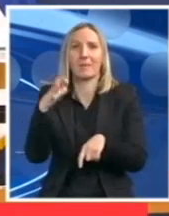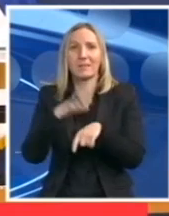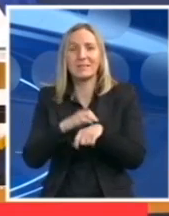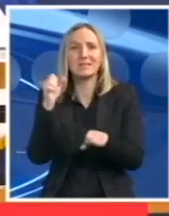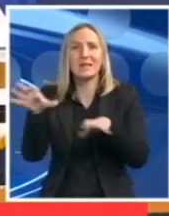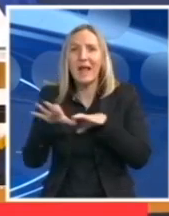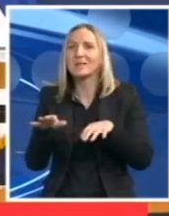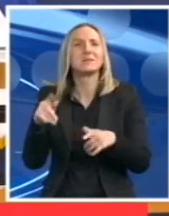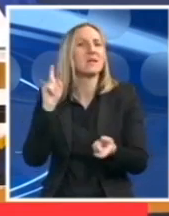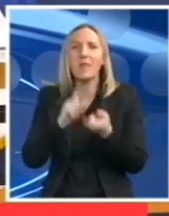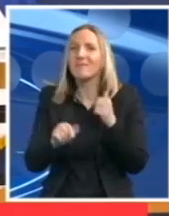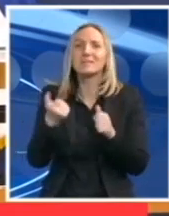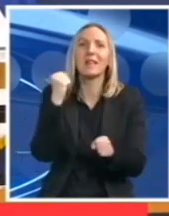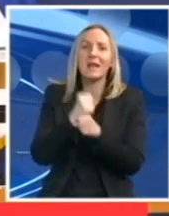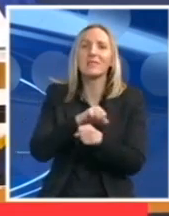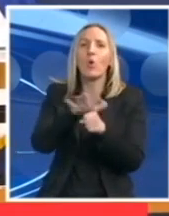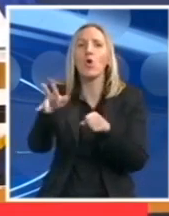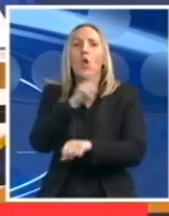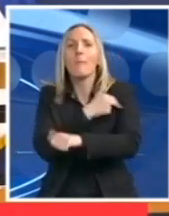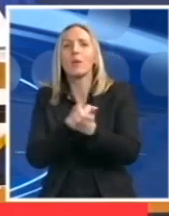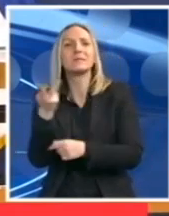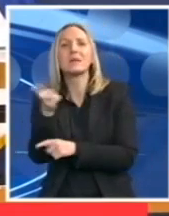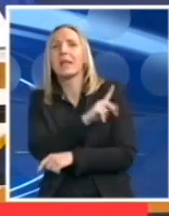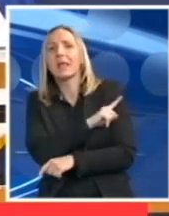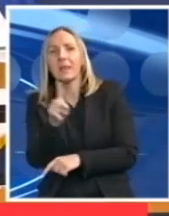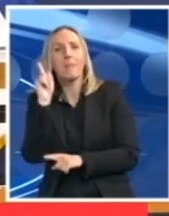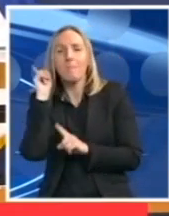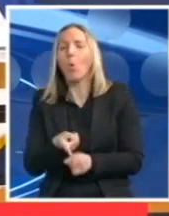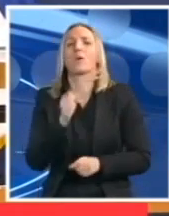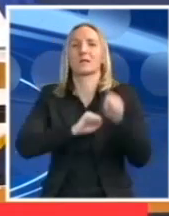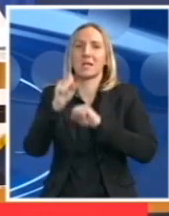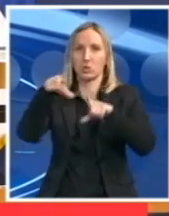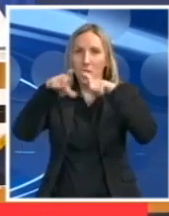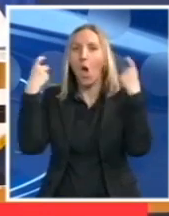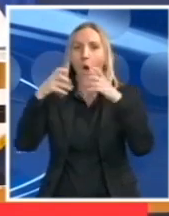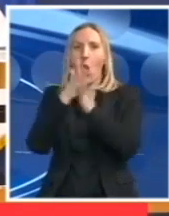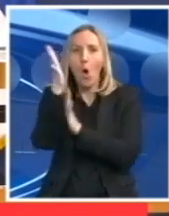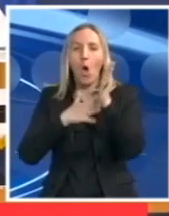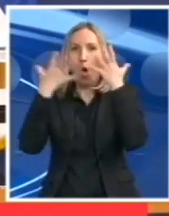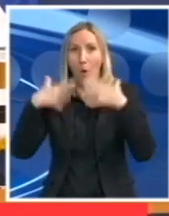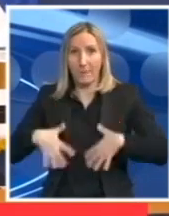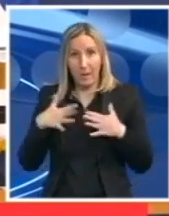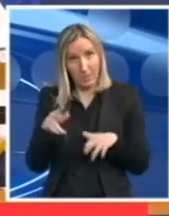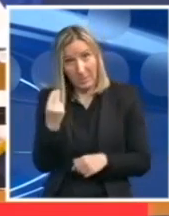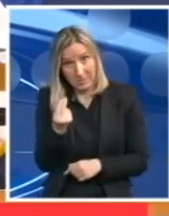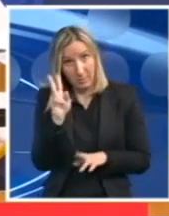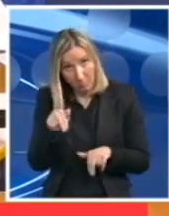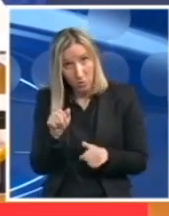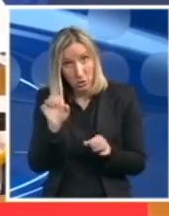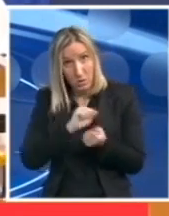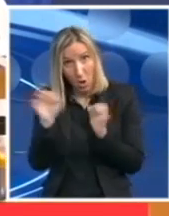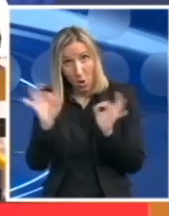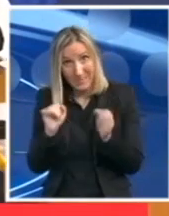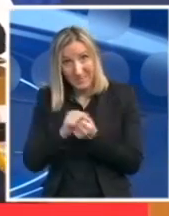nema veze da li rade u korona bolnicama ili ne, nose zaštitnu opremu, da li Srbija uopšte u mogućnosti da svima